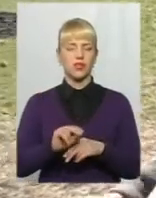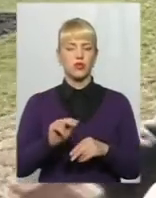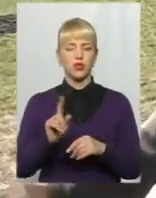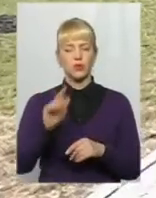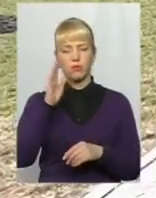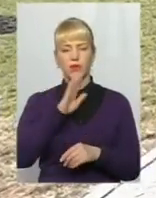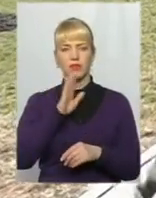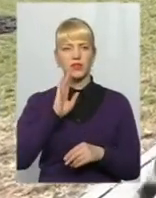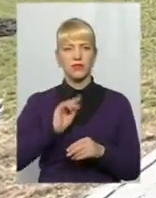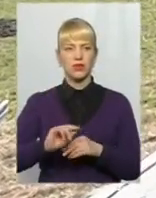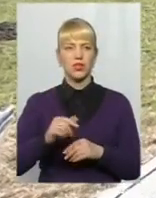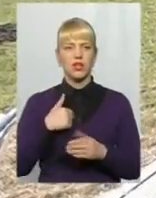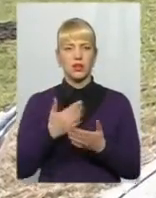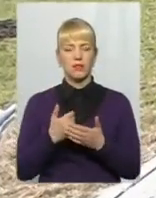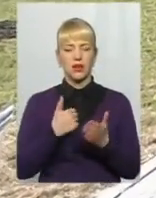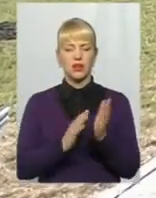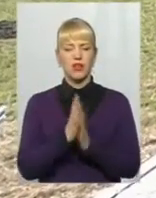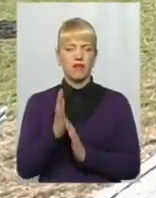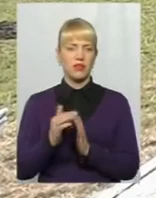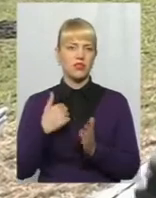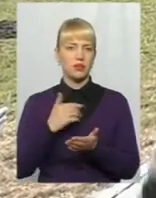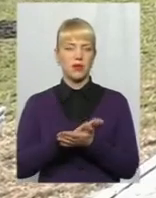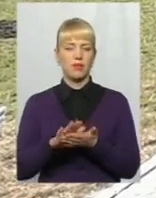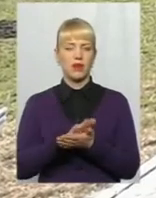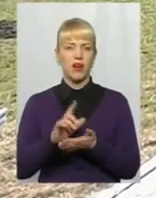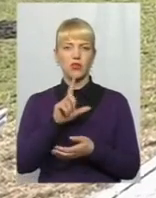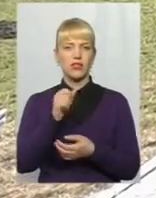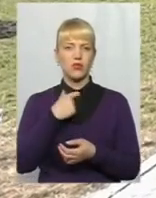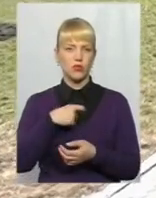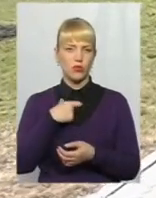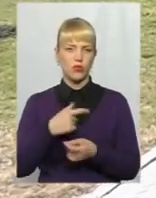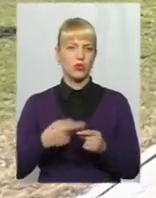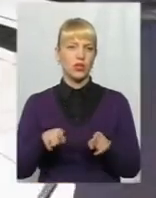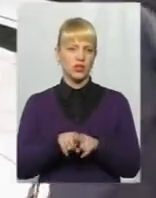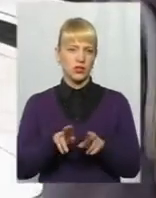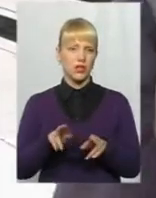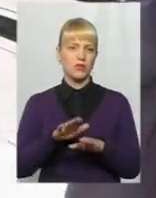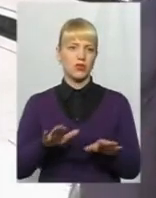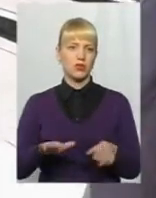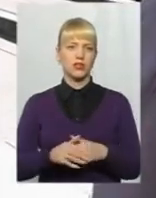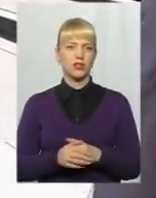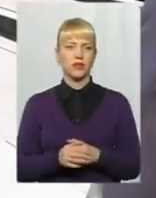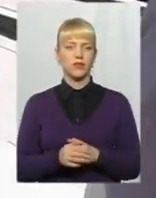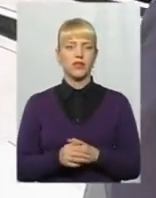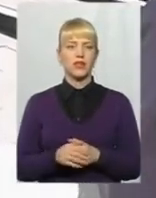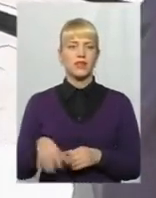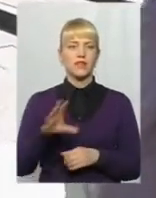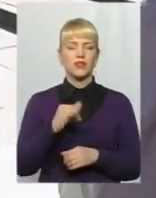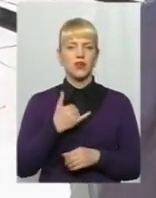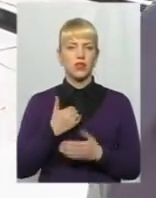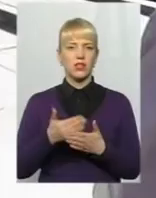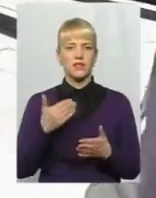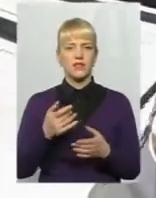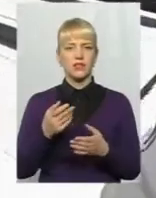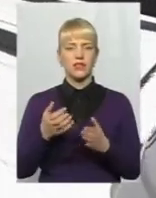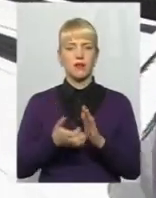що я там навіть в лісі прибираю за собою, завжди там ніколи не залишаю. Так і діти мої також так себе ведуть. Саме від браку культури. Я